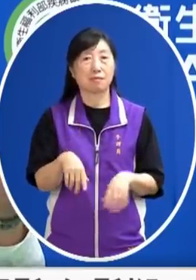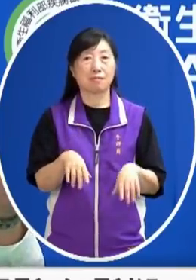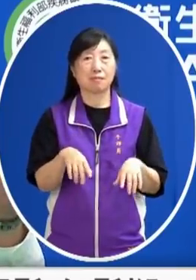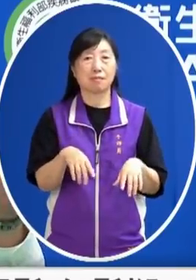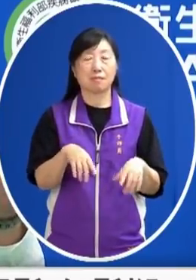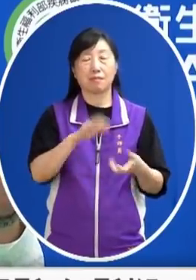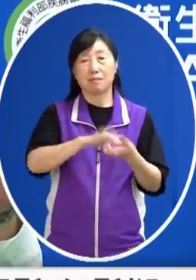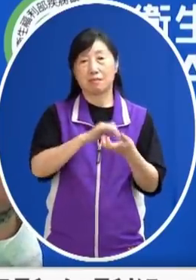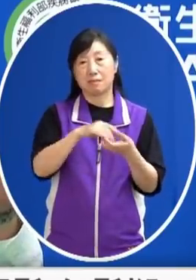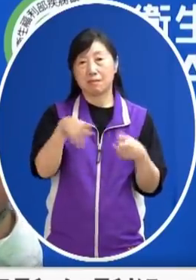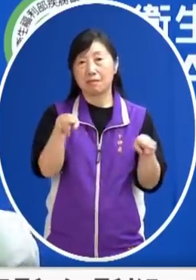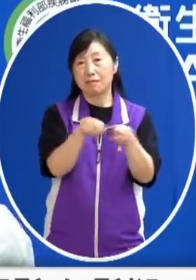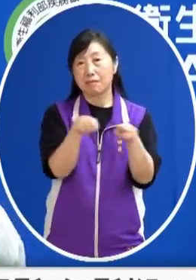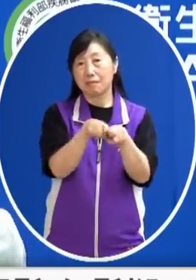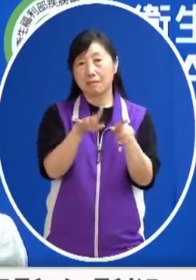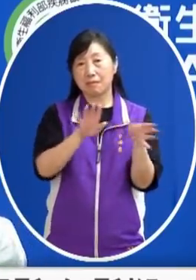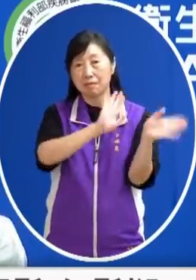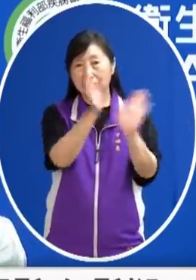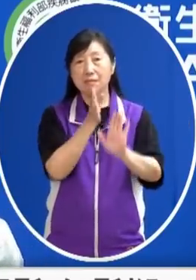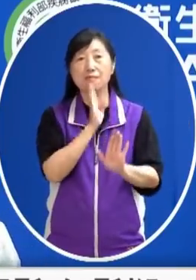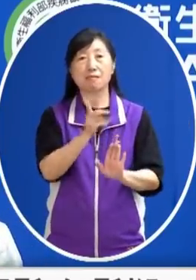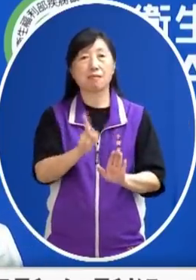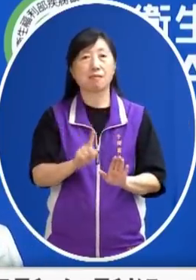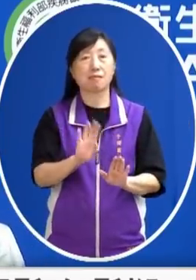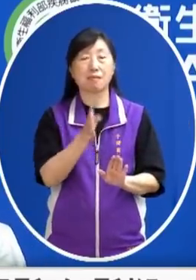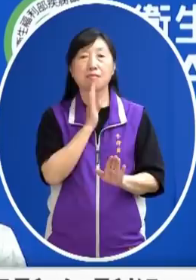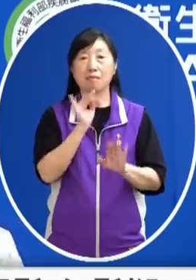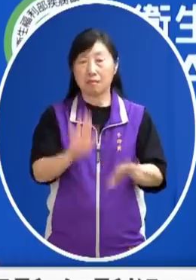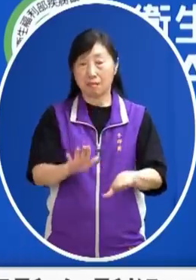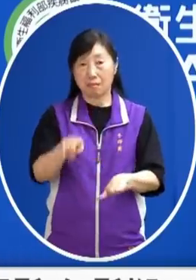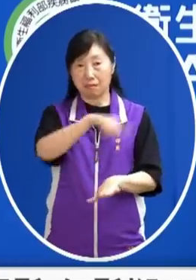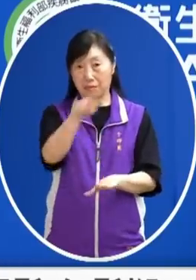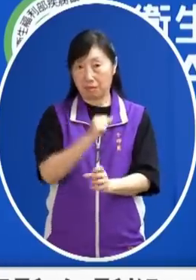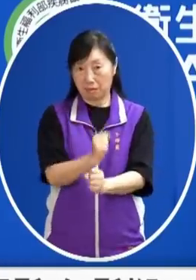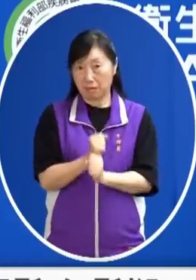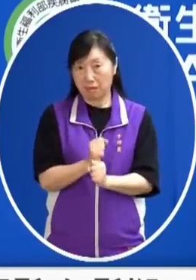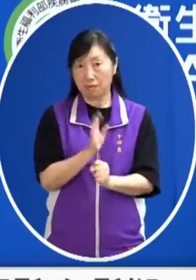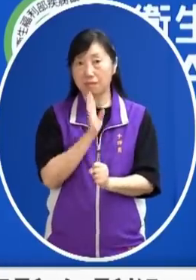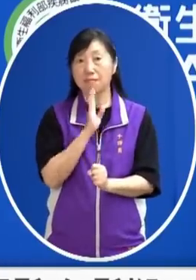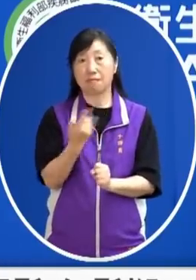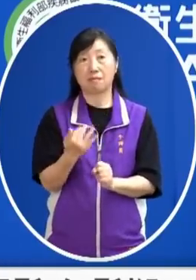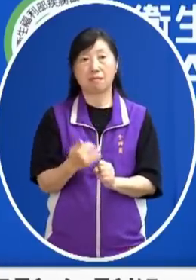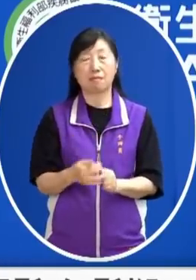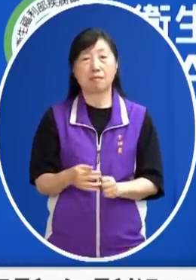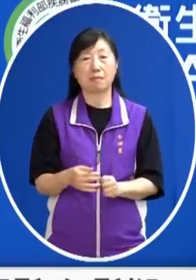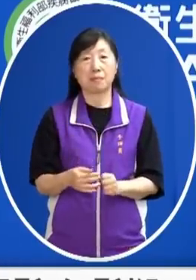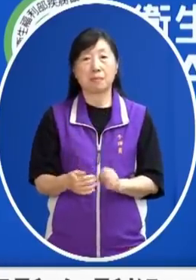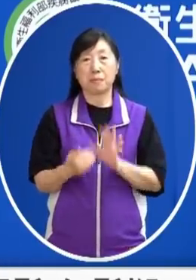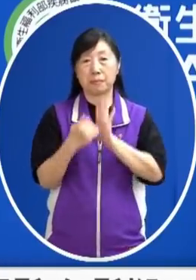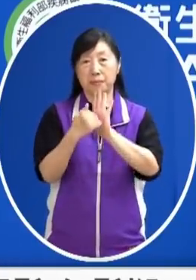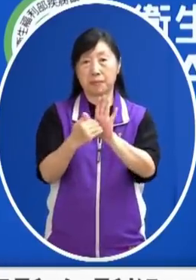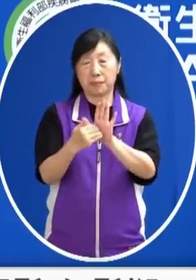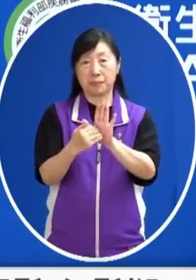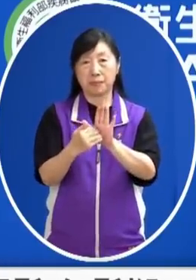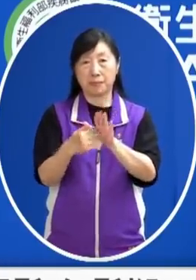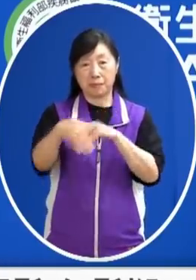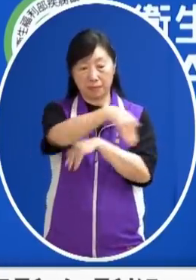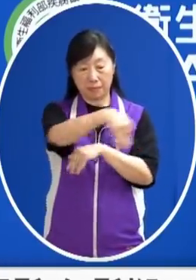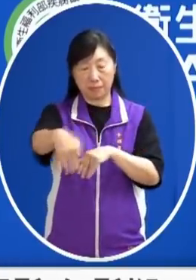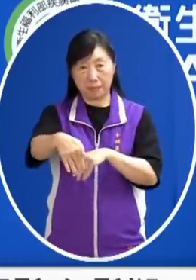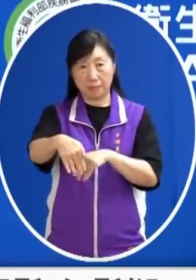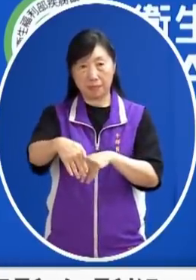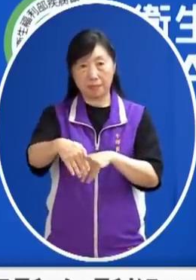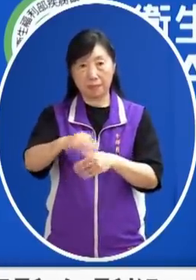的一些情况，好，那但是呢，我们现在要做的是什么？我们把这个防线哈，慢慢要退到个